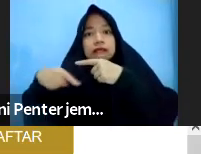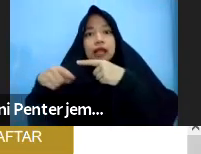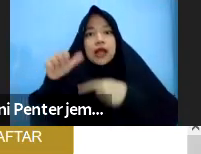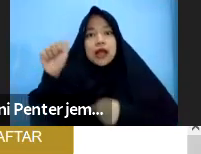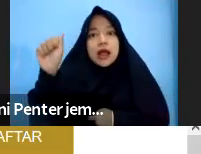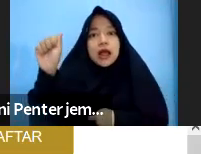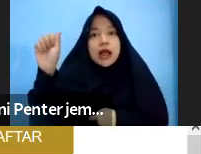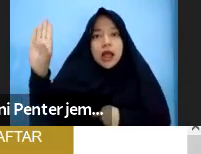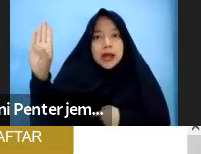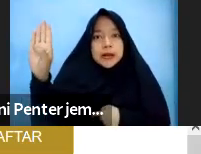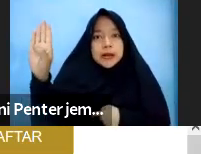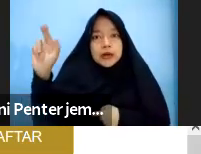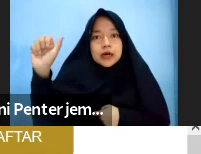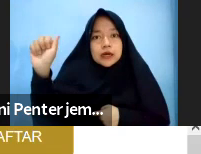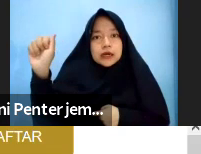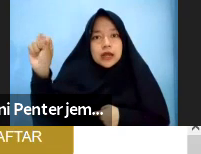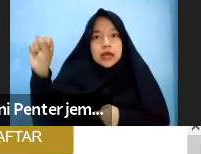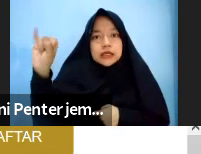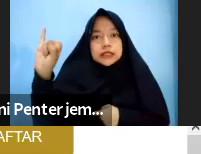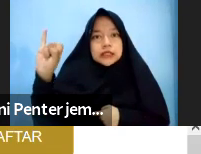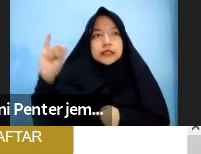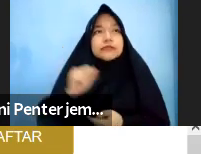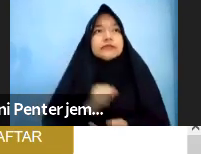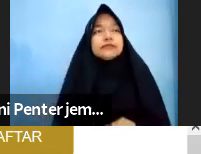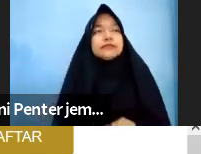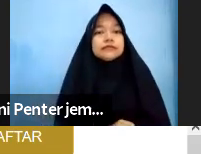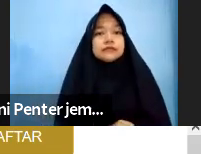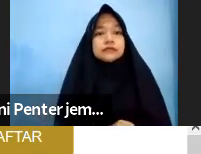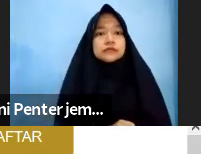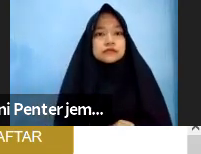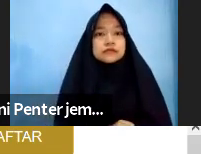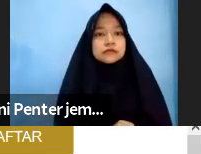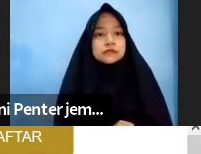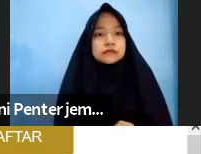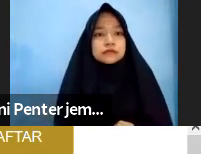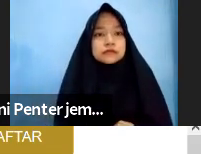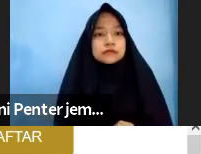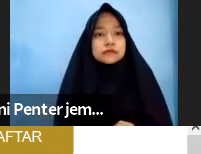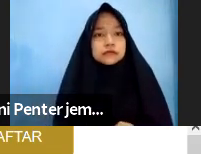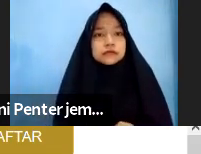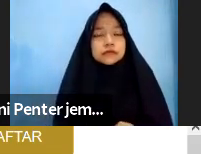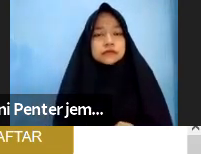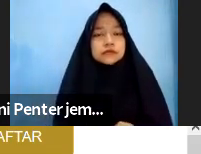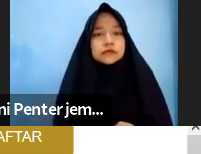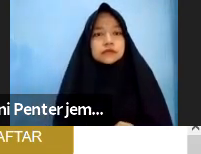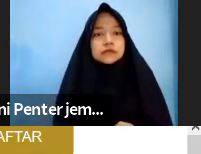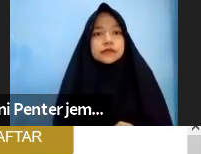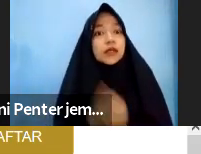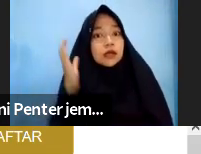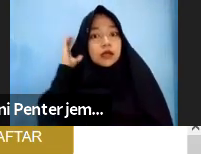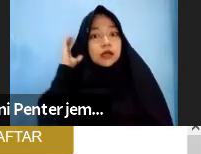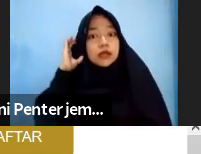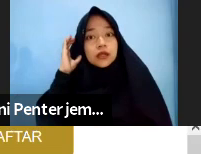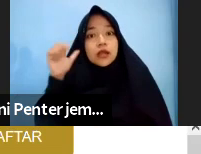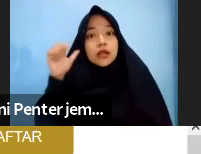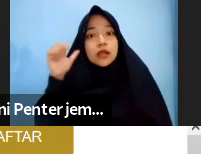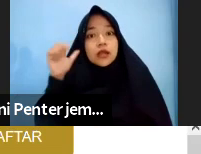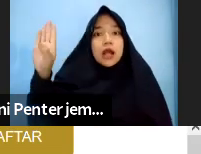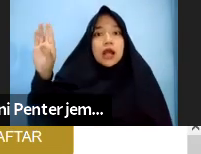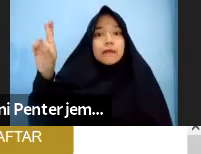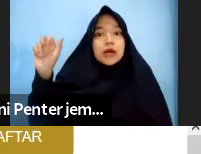Insan edukasi abrasi adalah proses pengikisan pantai oleh gelombang laut yang bersifat merusak